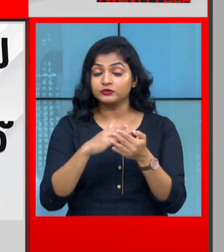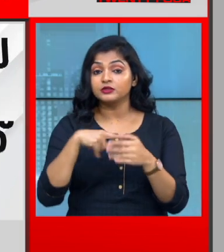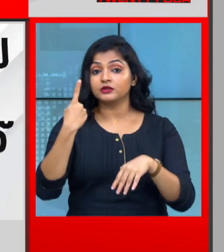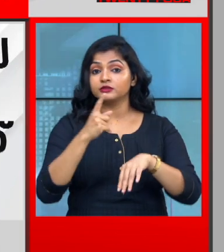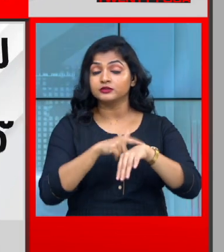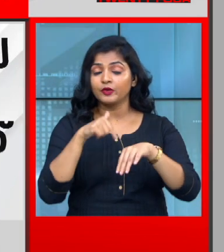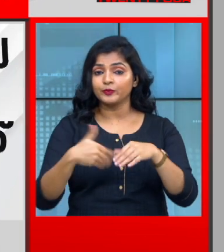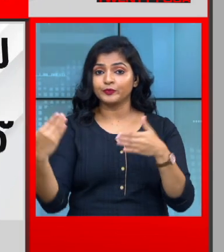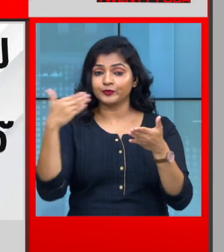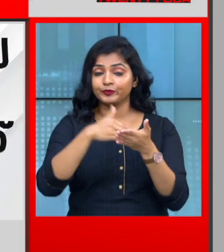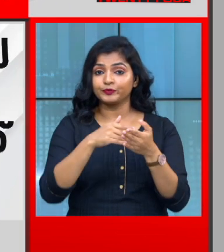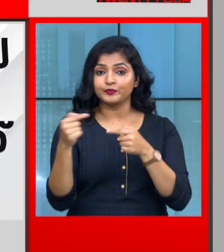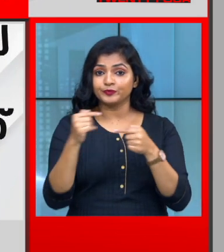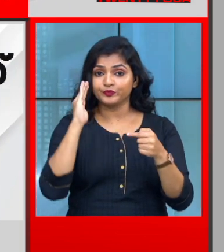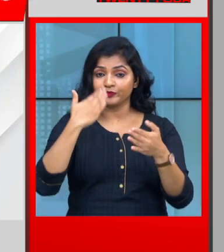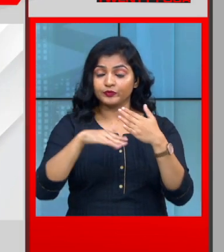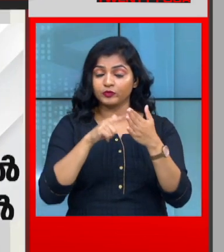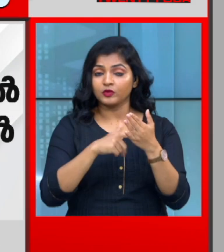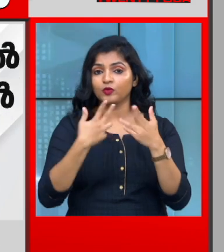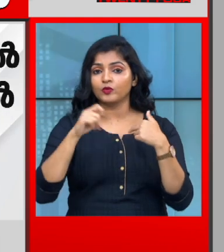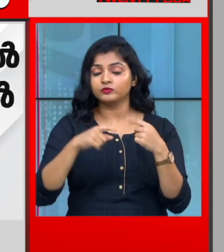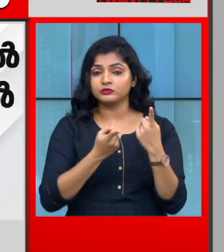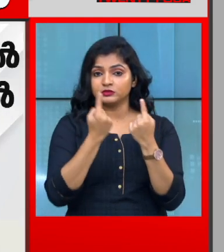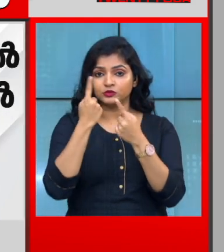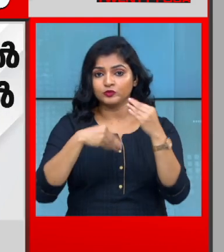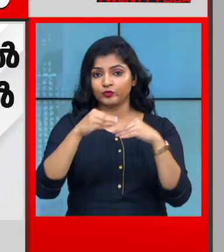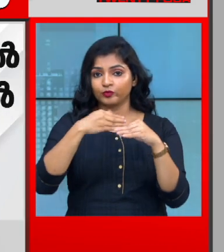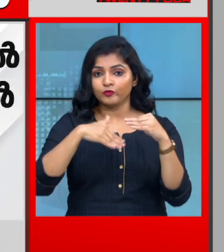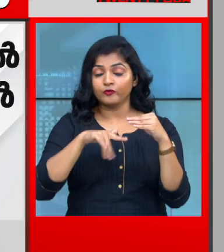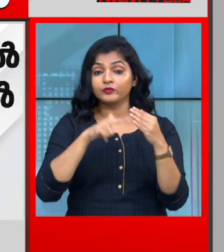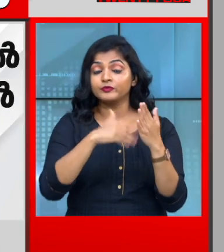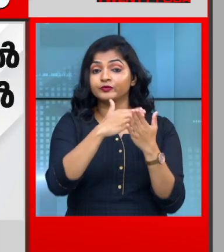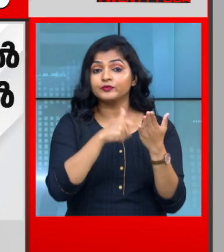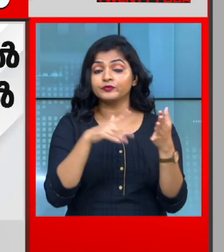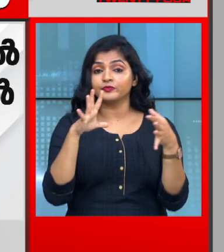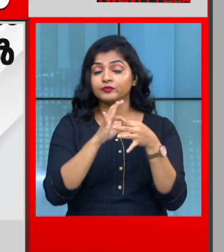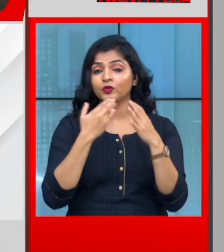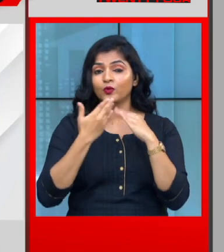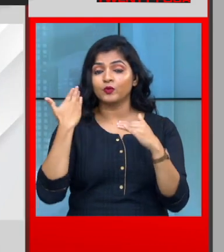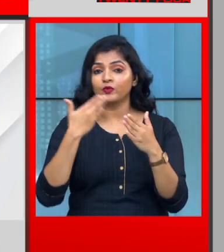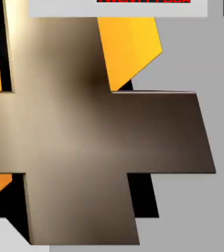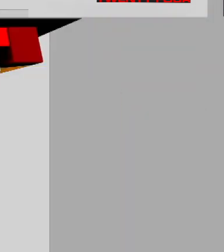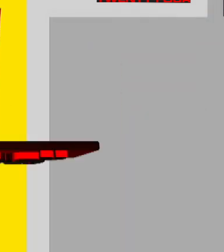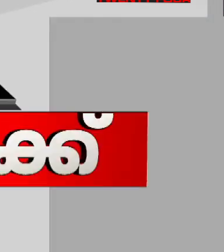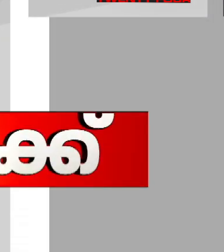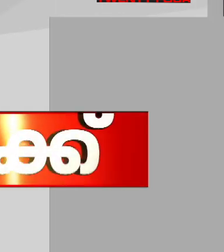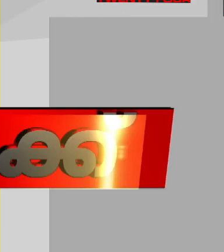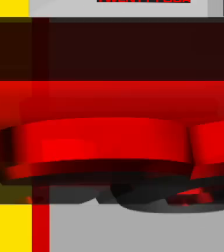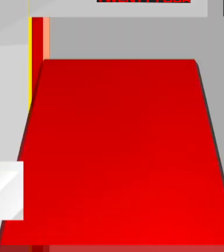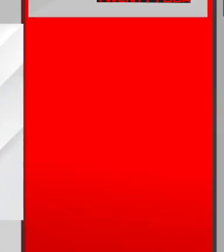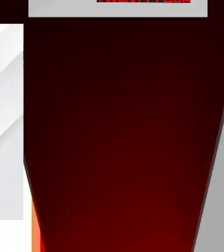പരിഗണിക്കുമ്പോൾ ഇത്തരം കാര്യങ്ങളായിരിക്കും കോടതി പരിശോധിക്കുന്നത്. മാത്രമല്ല, ഈ വിഷയവുമായി ബന്ധപ്പെട്ട് പഴയ നിലവിൽ മുൻകാലത്തുണ്ടായിരുന്ന ആ